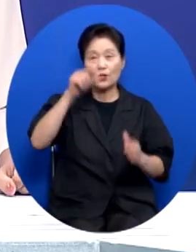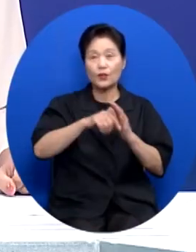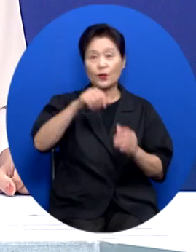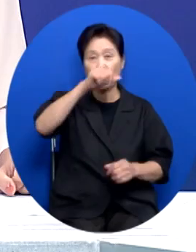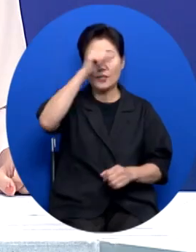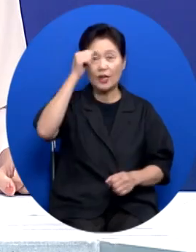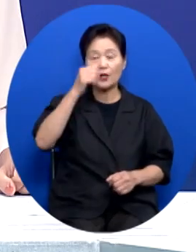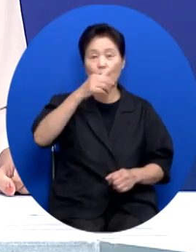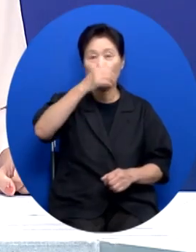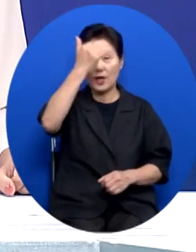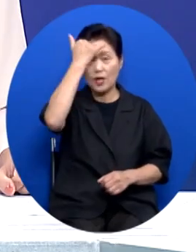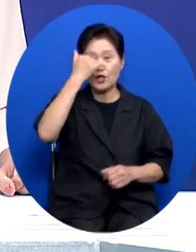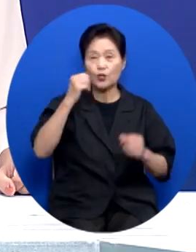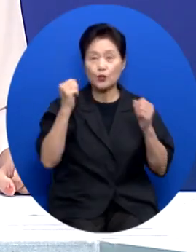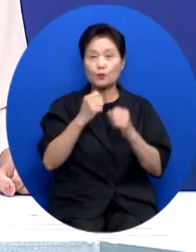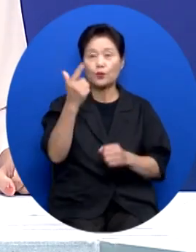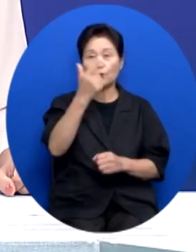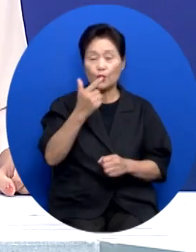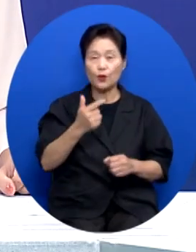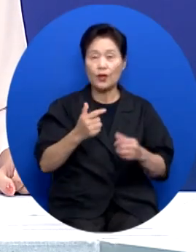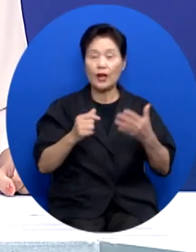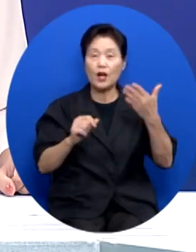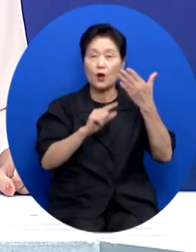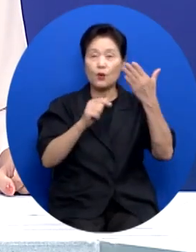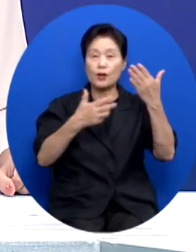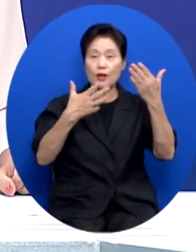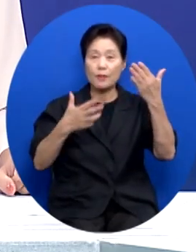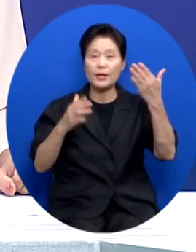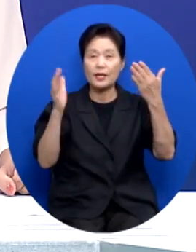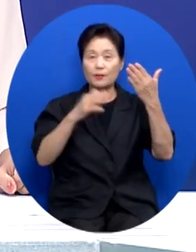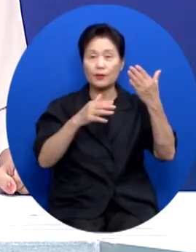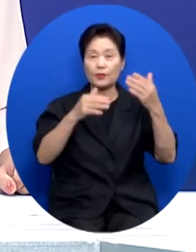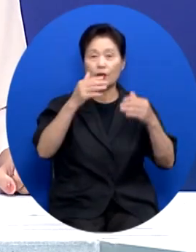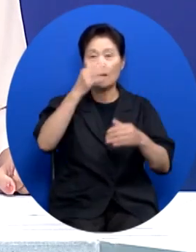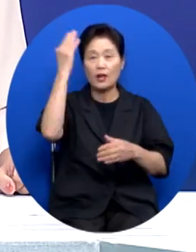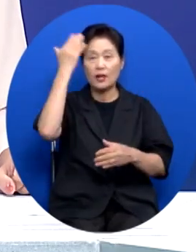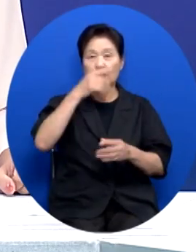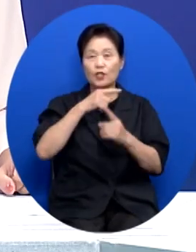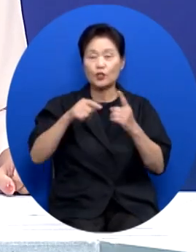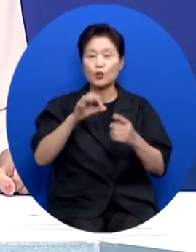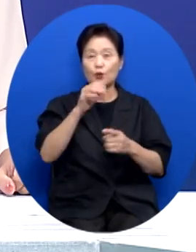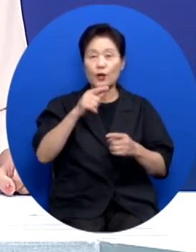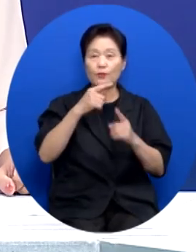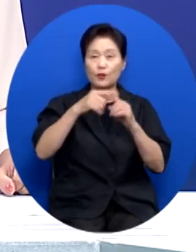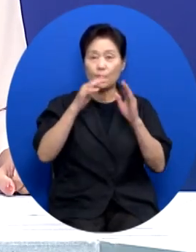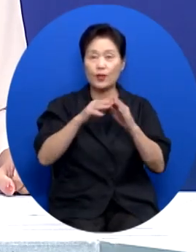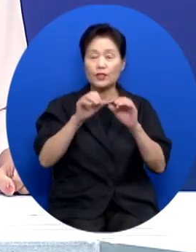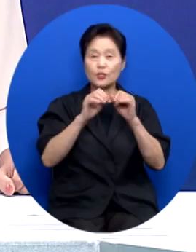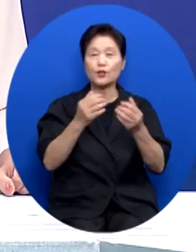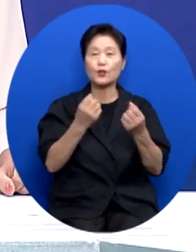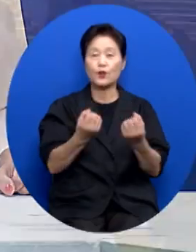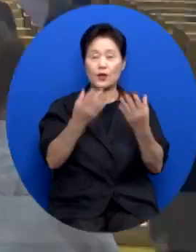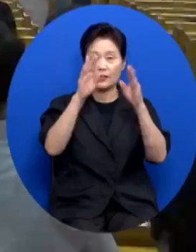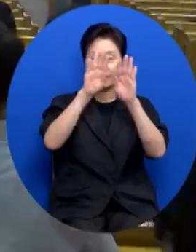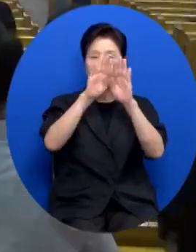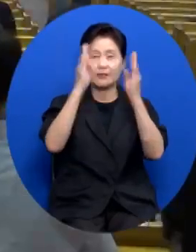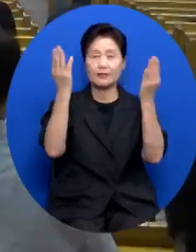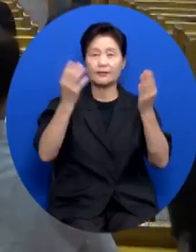한국기독교장로회 충북노회가 8일부터 사흘간 청주 우암교회에서 2024 선교대회를 개최했습니다.